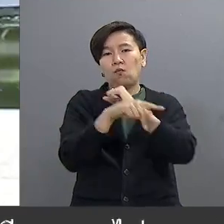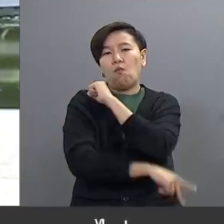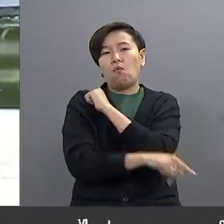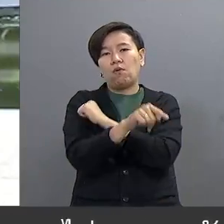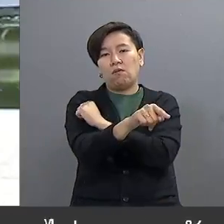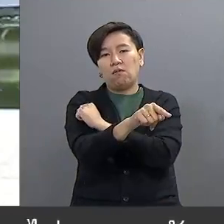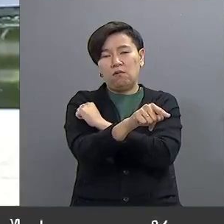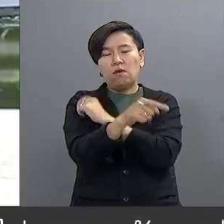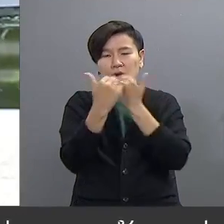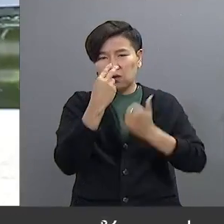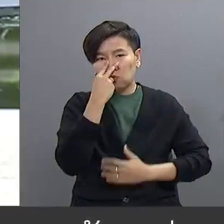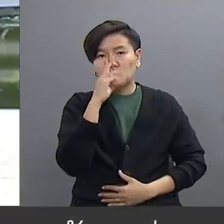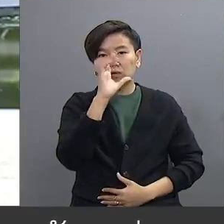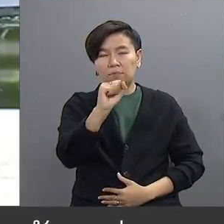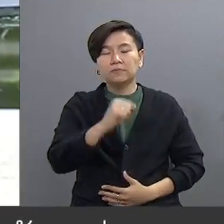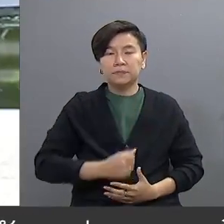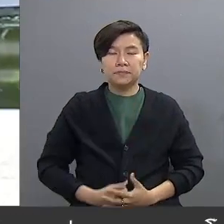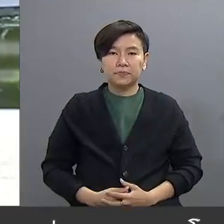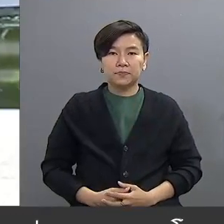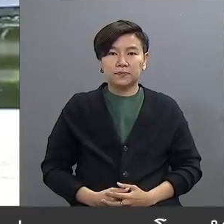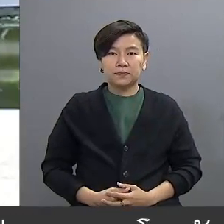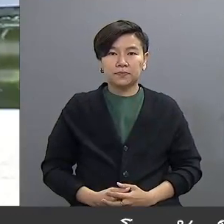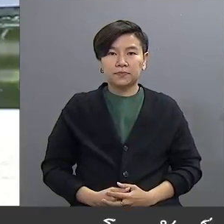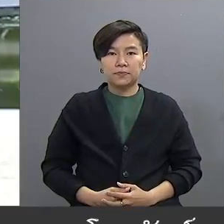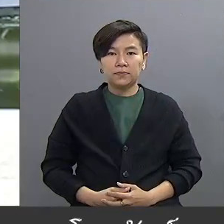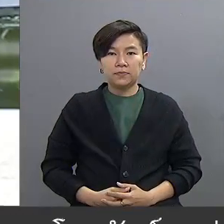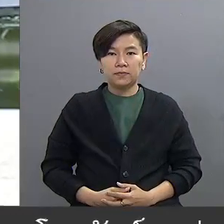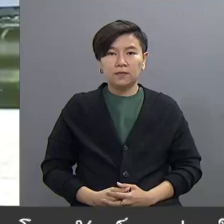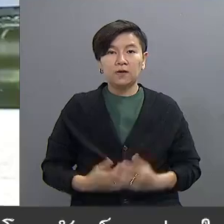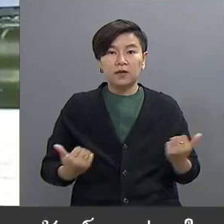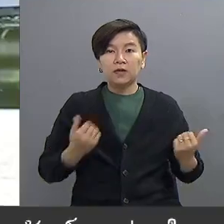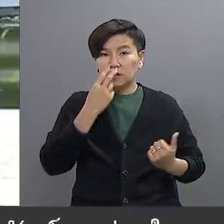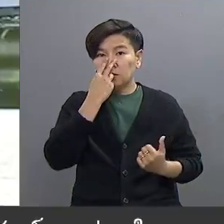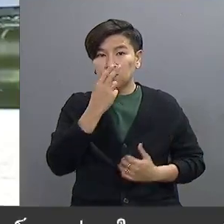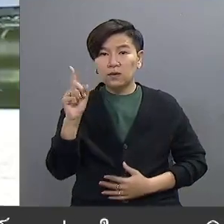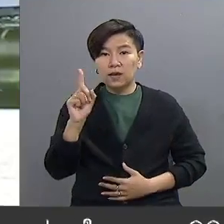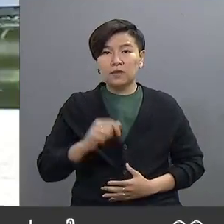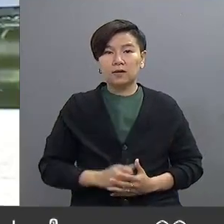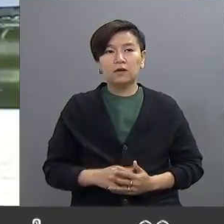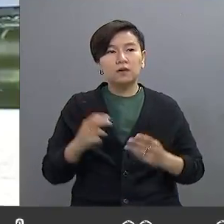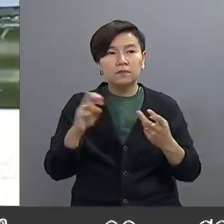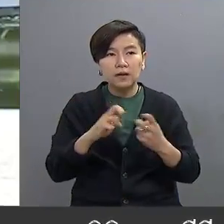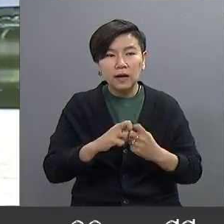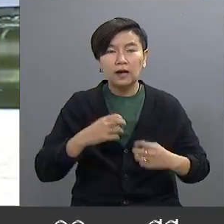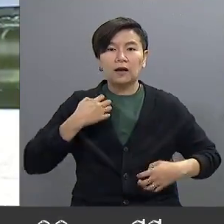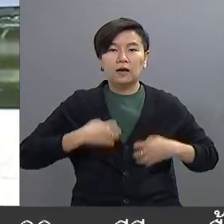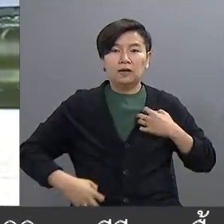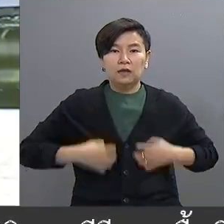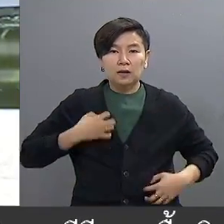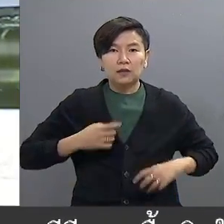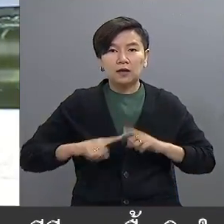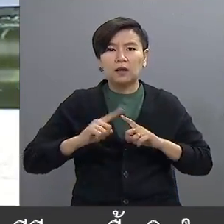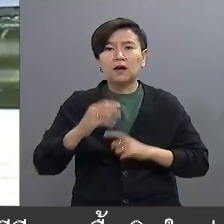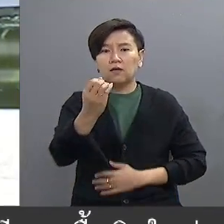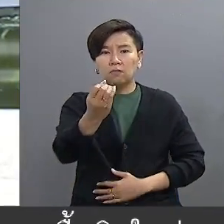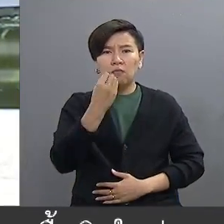ามกันต่อค่ะคุณผู้ชมเอาละค่ะป้ายต่อไปนะคะร้องทุกข์กันต่อไม่จบจริงๆค่ะเรื่อง